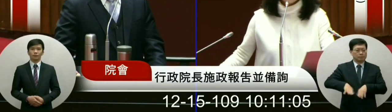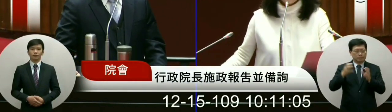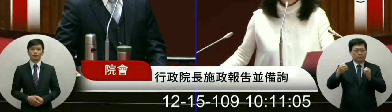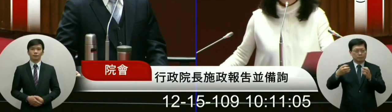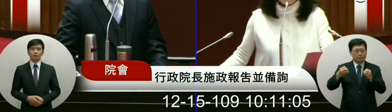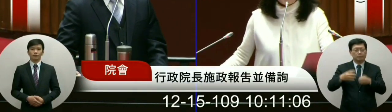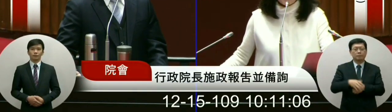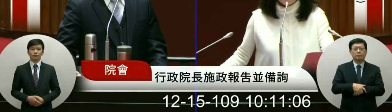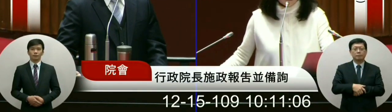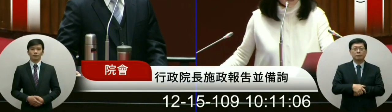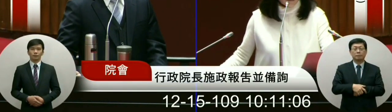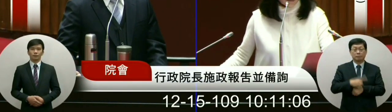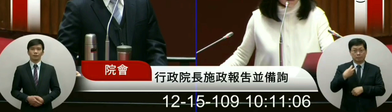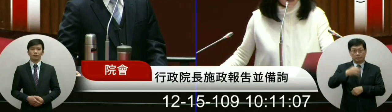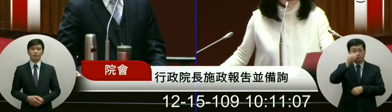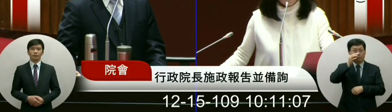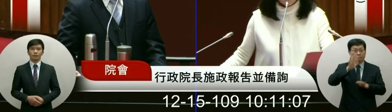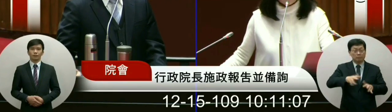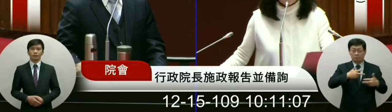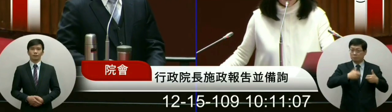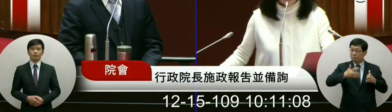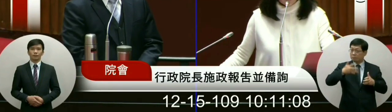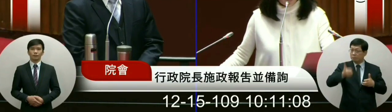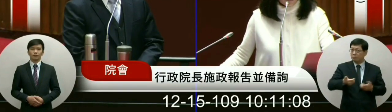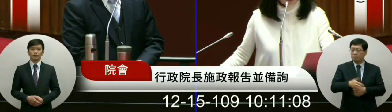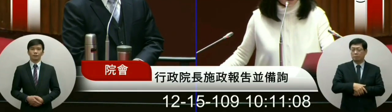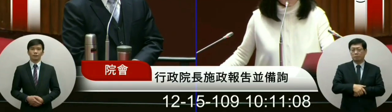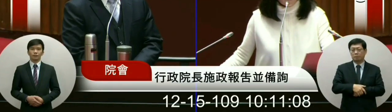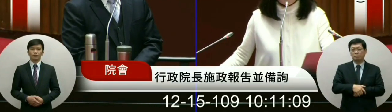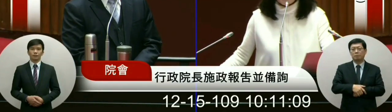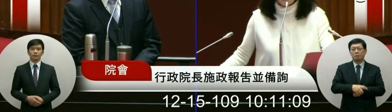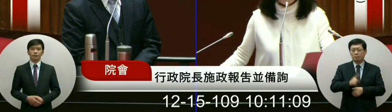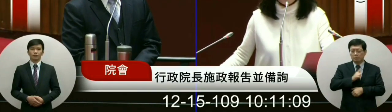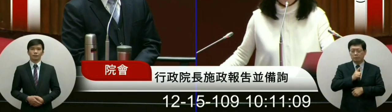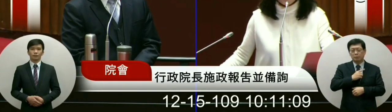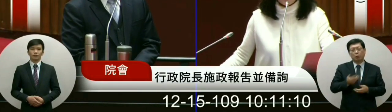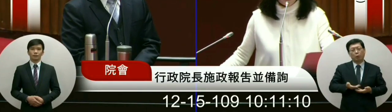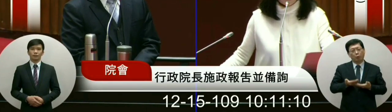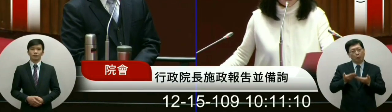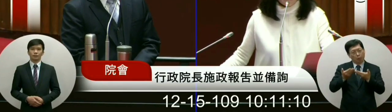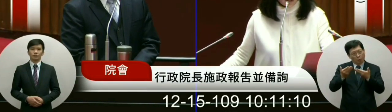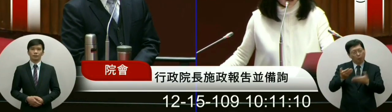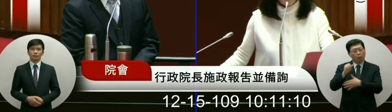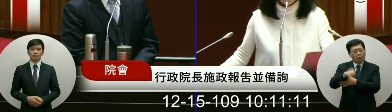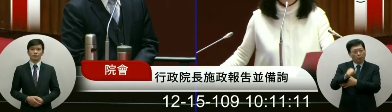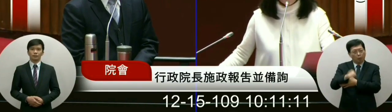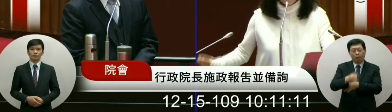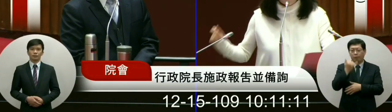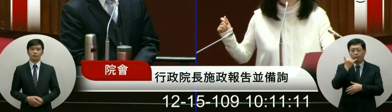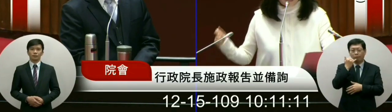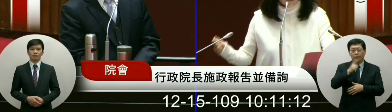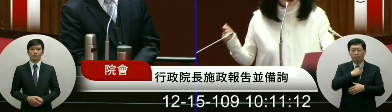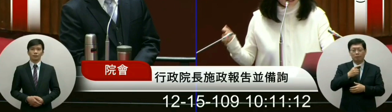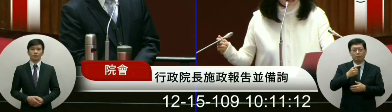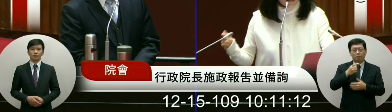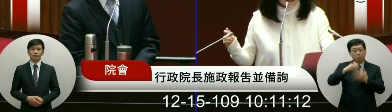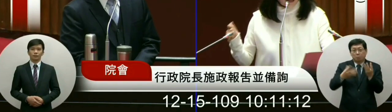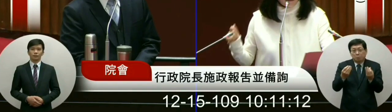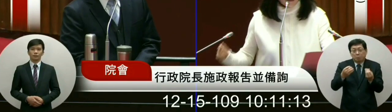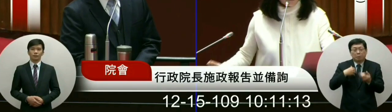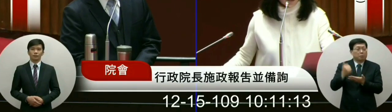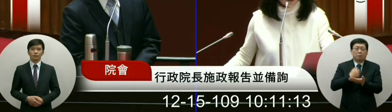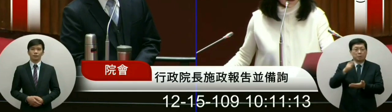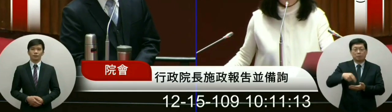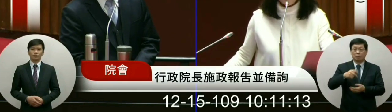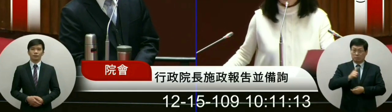判。我们来看看现在的蔡英文，双手奉上无条件进口，我们连最基本